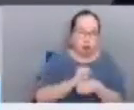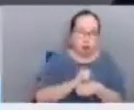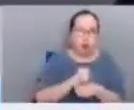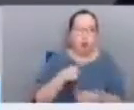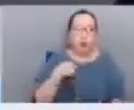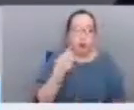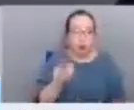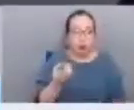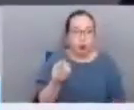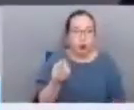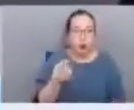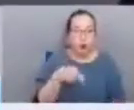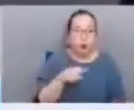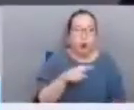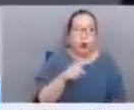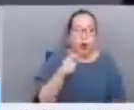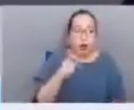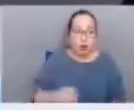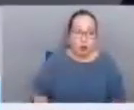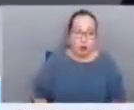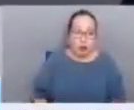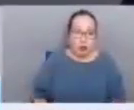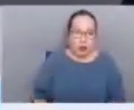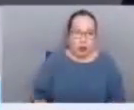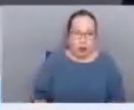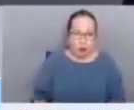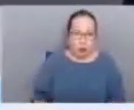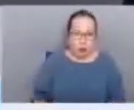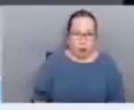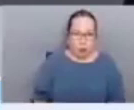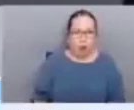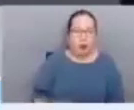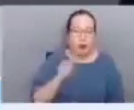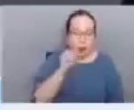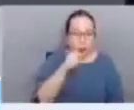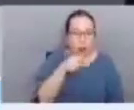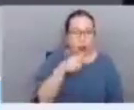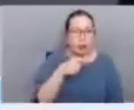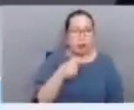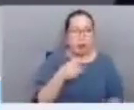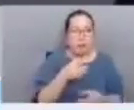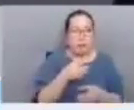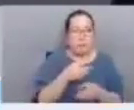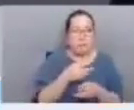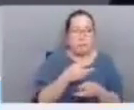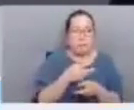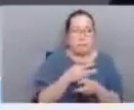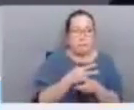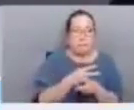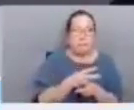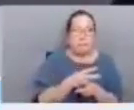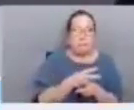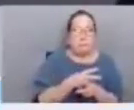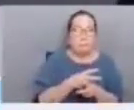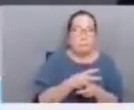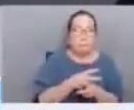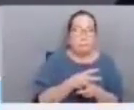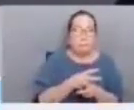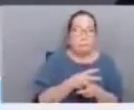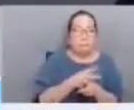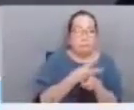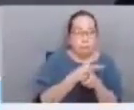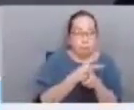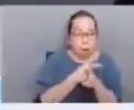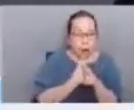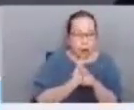the 6th year na po para habang nag-aaral yung anak ninyo o pamangkin ninyo, wala po kayong iintindihin. Kami